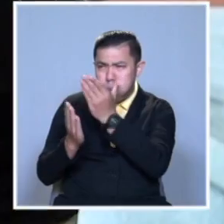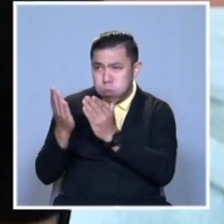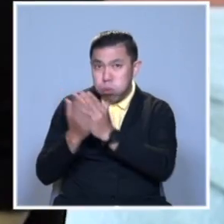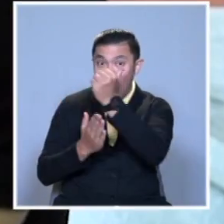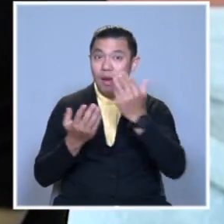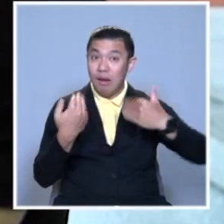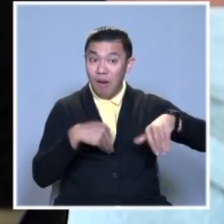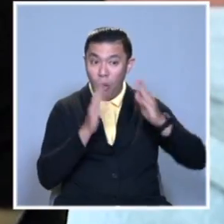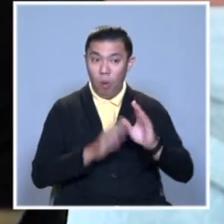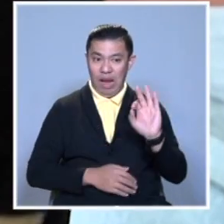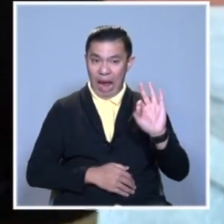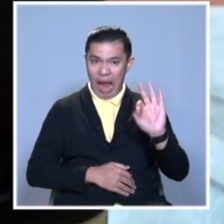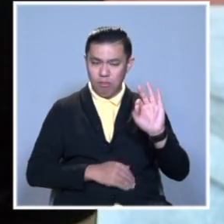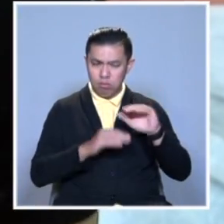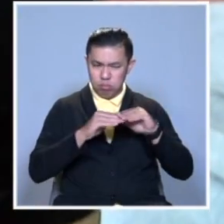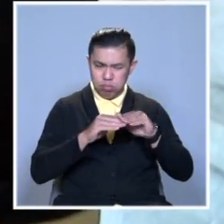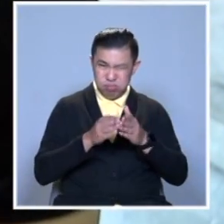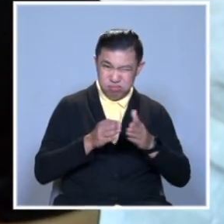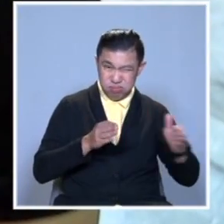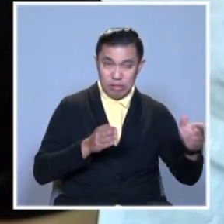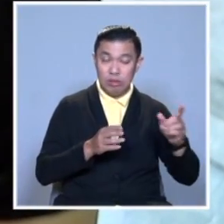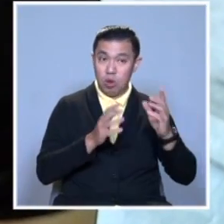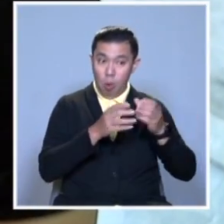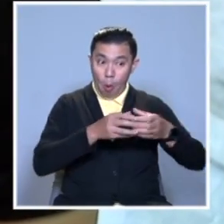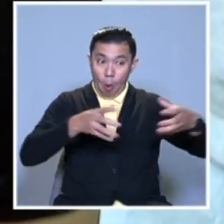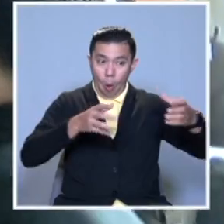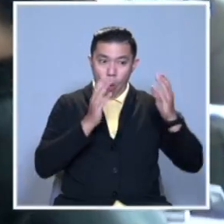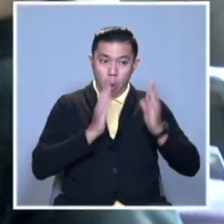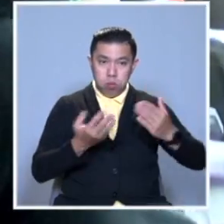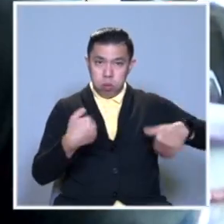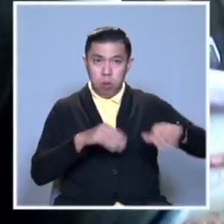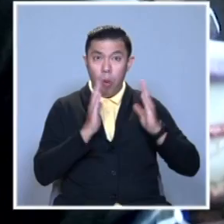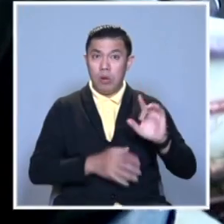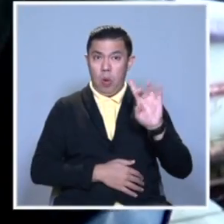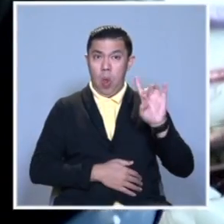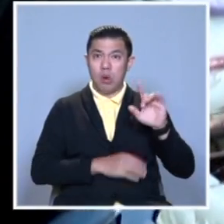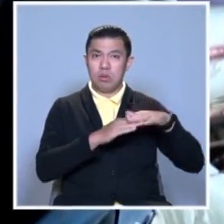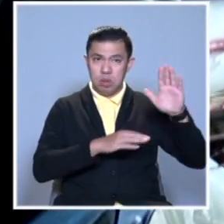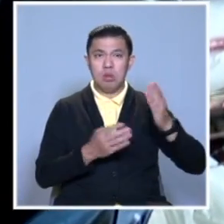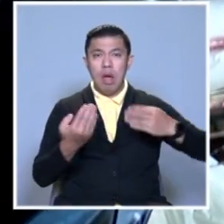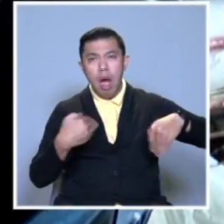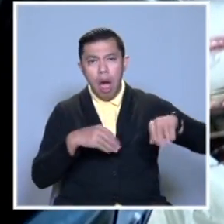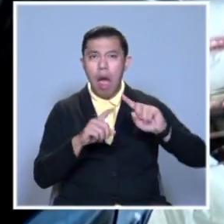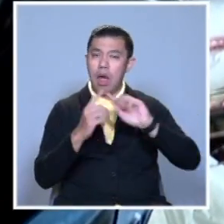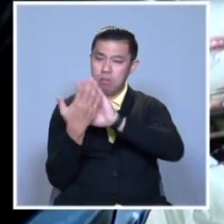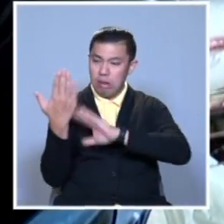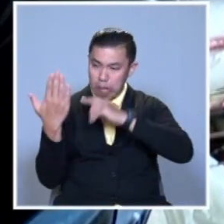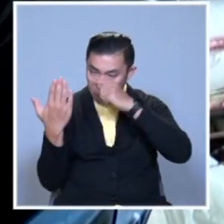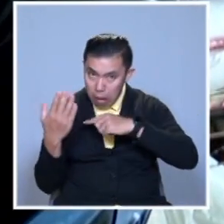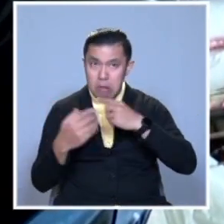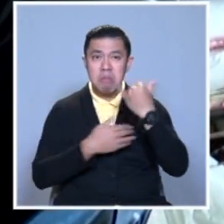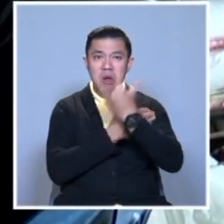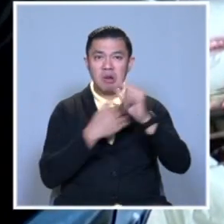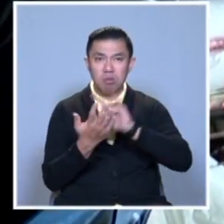นางรำตั้งแต่9คนไปจนถึงงานใหญ่ที่ใช้นางรำกว่า100คนและยังรับรำแก้บนทั้งในไทยและต่างประเท